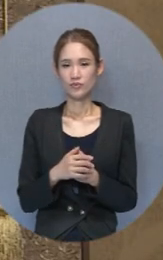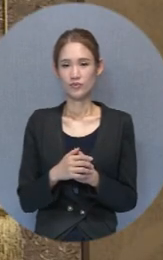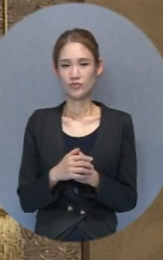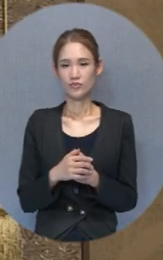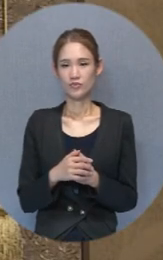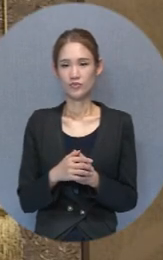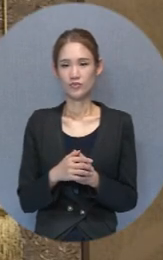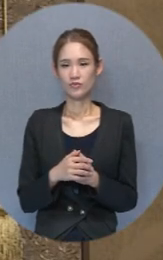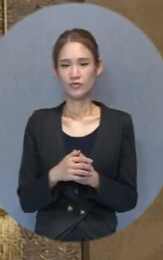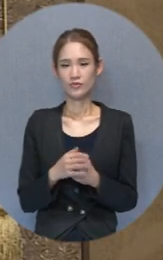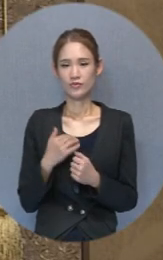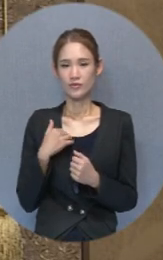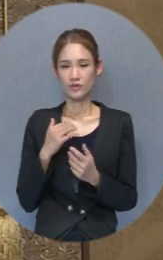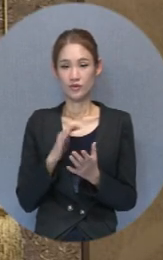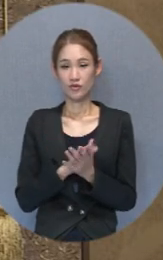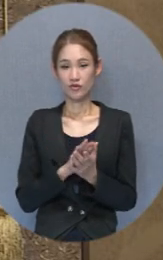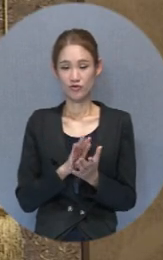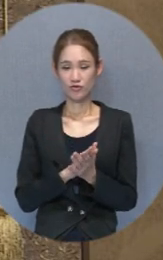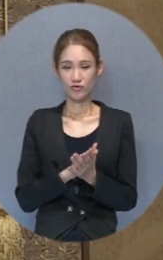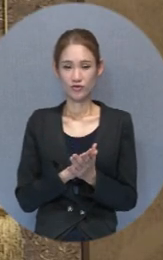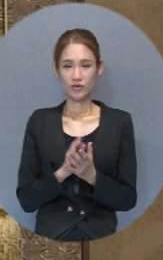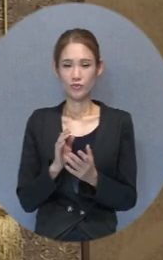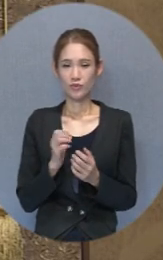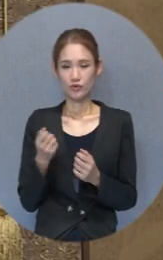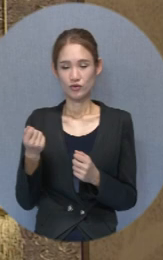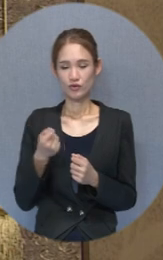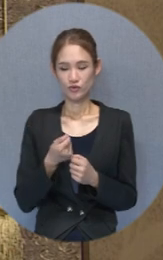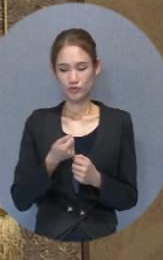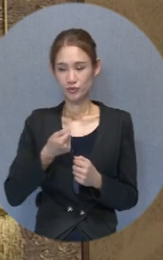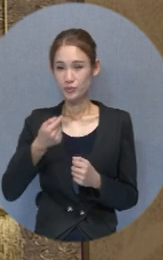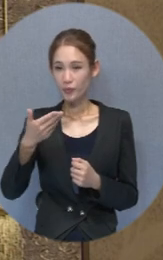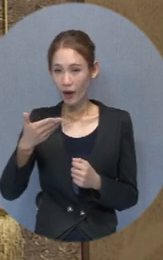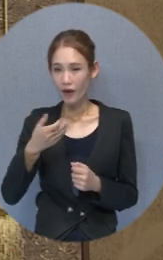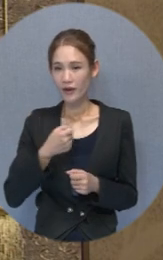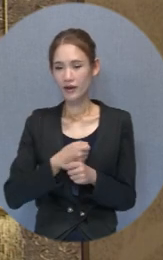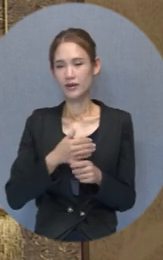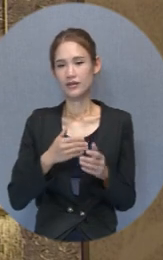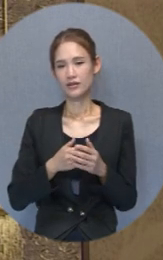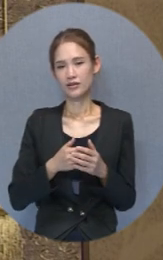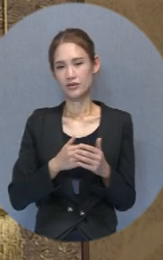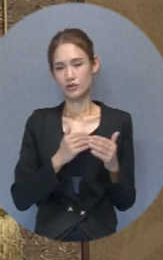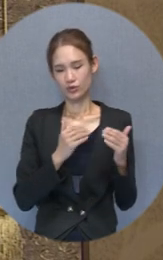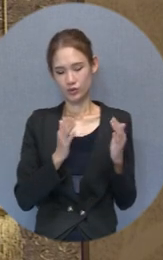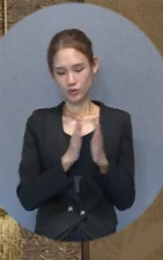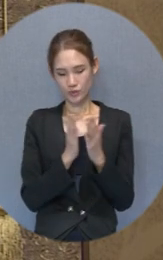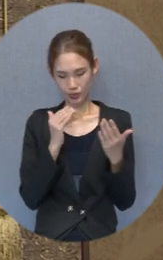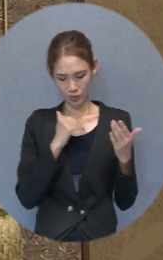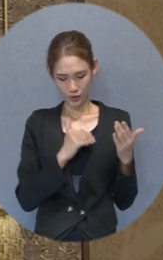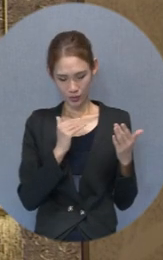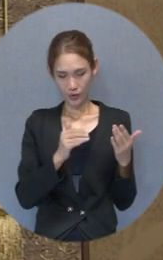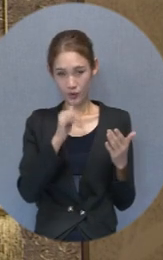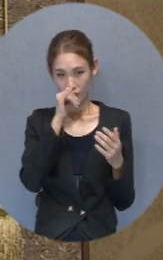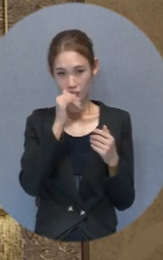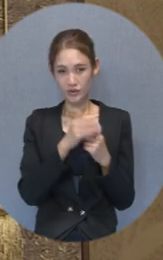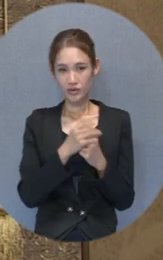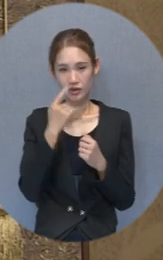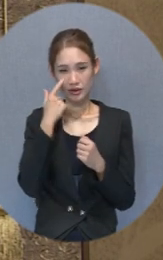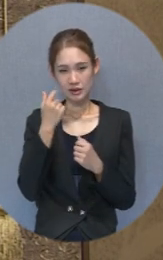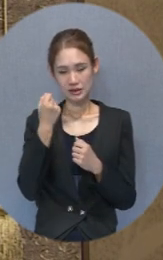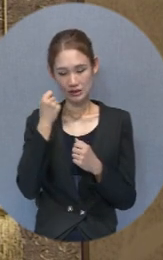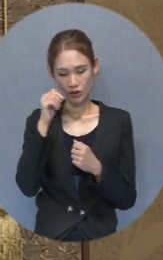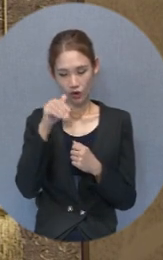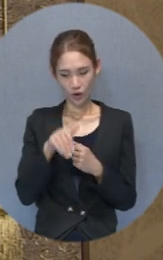이제 친구 같은 경우에 윷놀이를 해요, 아이들이. 네. 교과 과정에도 있어요. 근데 이제 저시력인